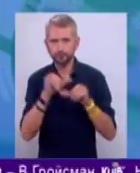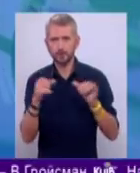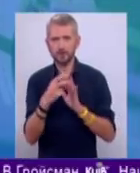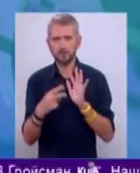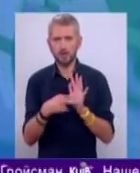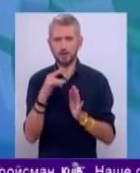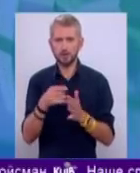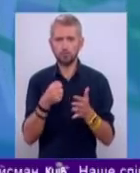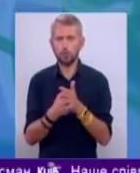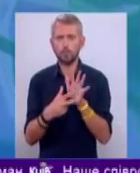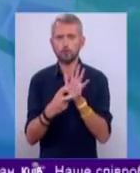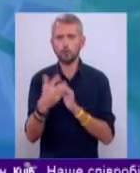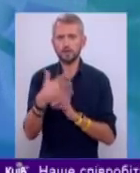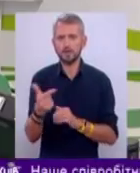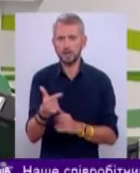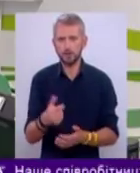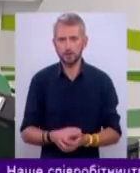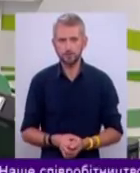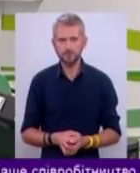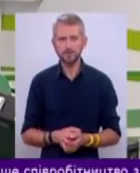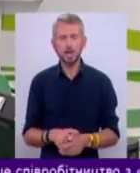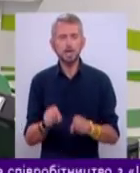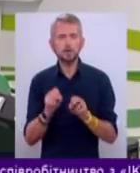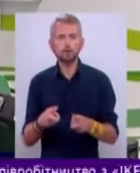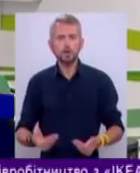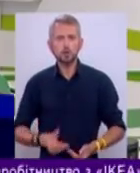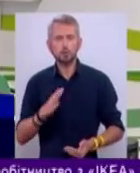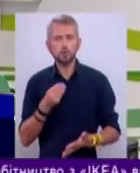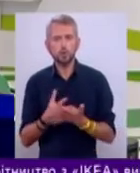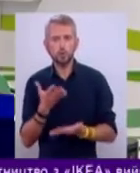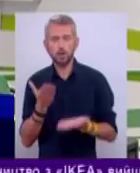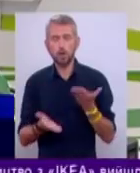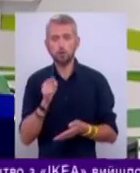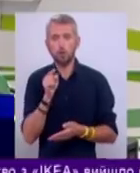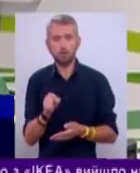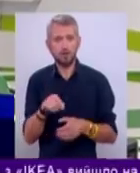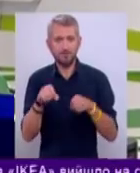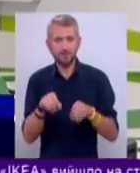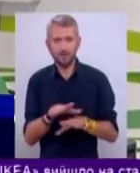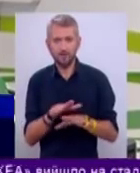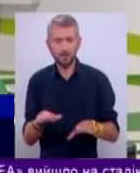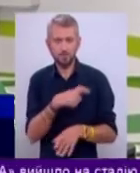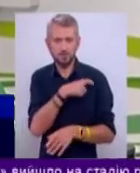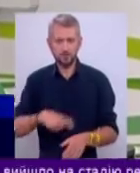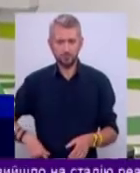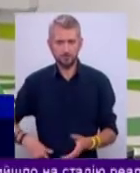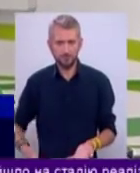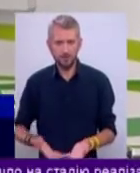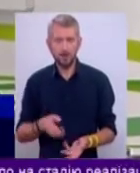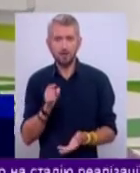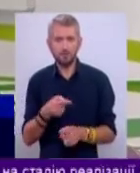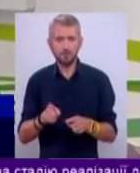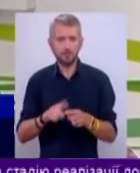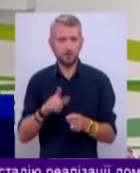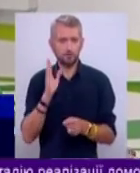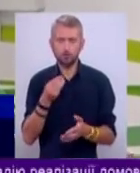разів – до 850 гривень. Ризикувати життям буде дорого, тому що якщо ти не вирішив пристебнути ремень безпеки, то, власне, це буде